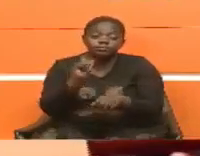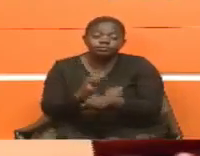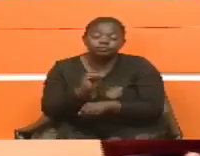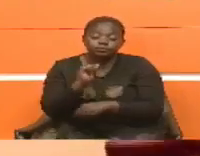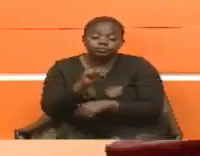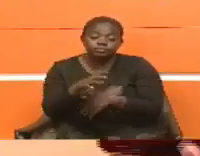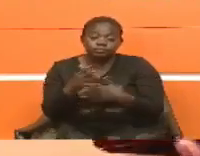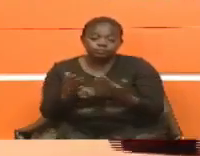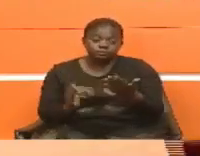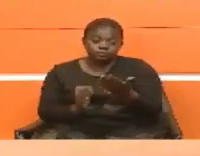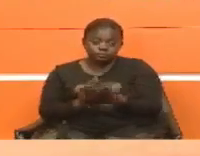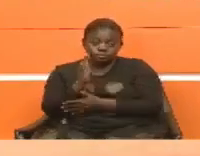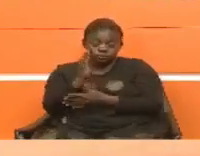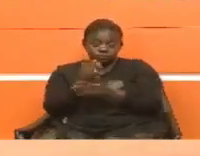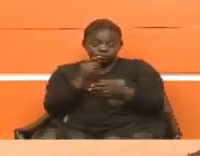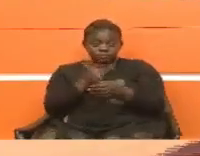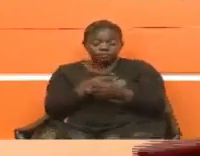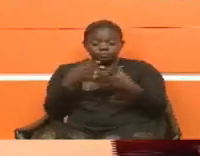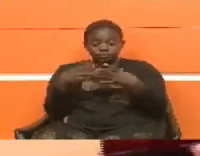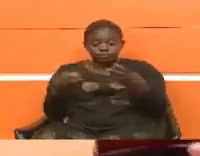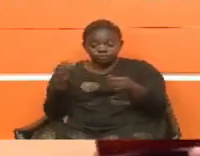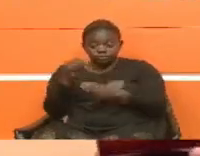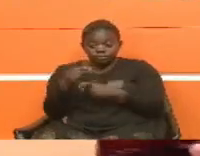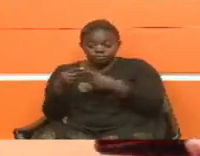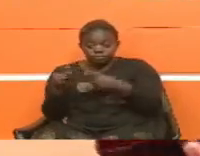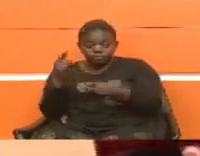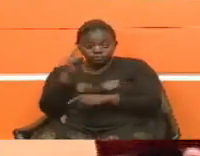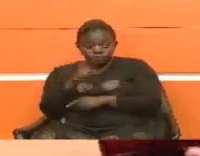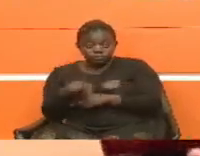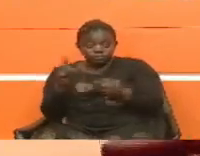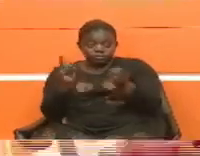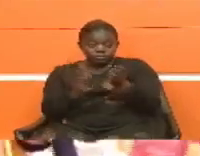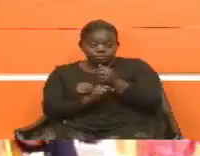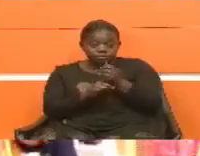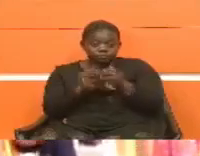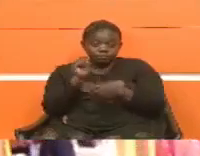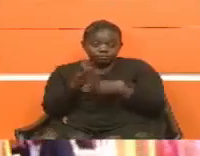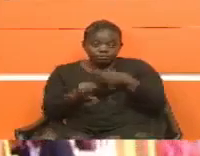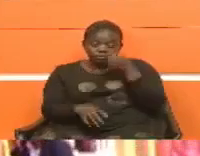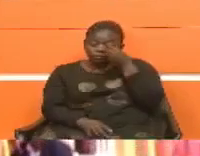ddala. Kituufu oluusi n'okufiirwa ofiirwa nnyo naye ate bw'otuuka okufuna atera ofuna nnyo.